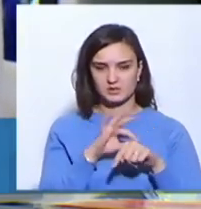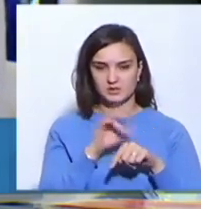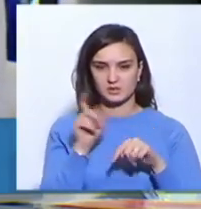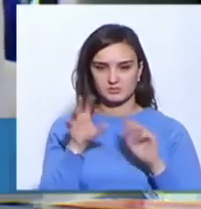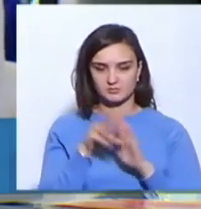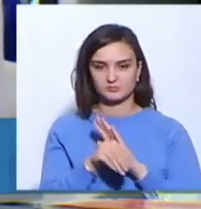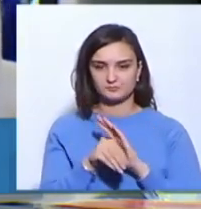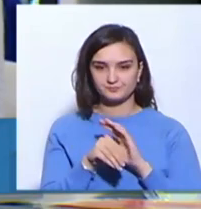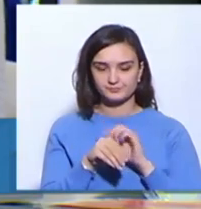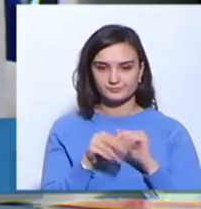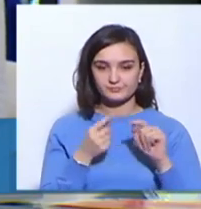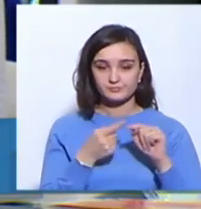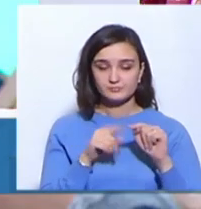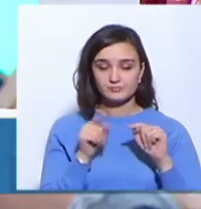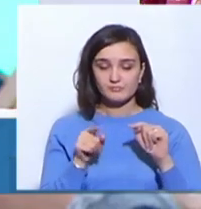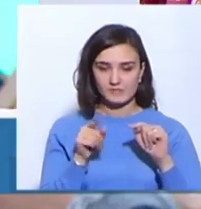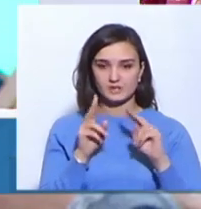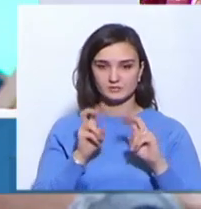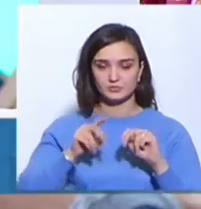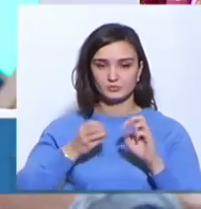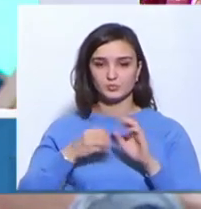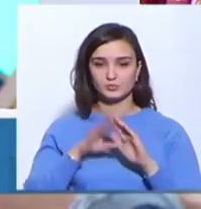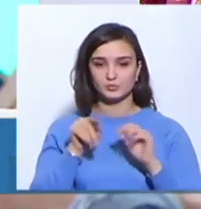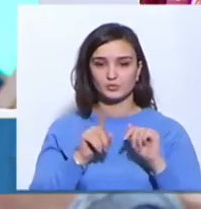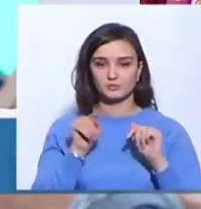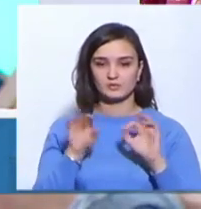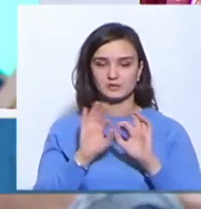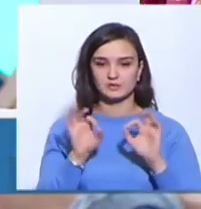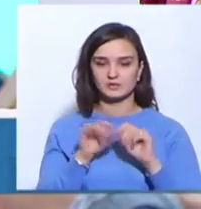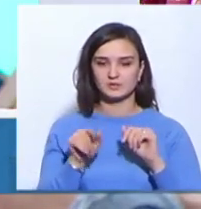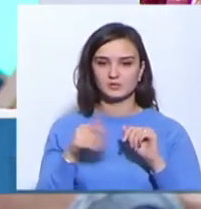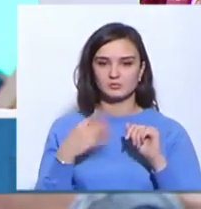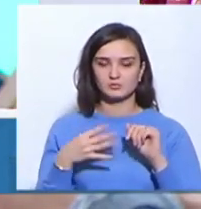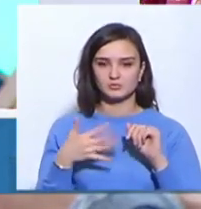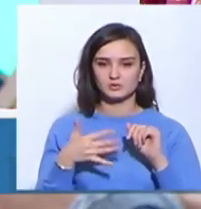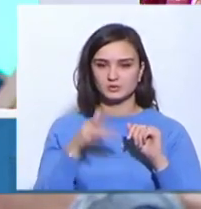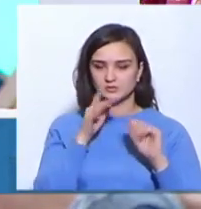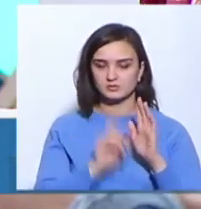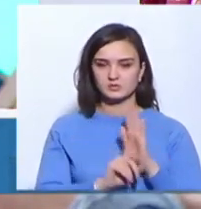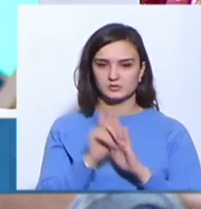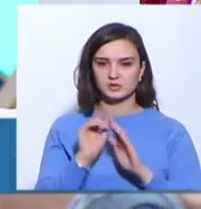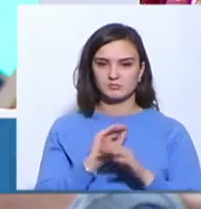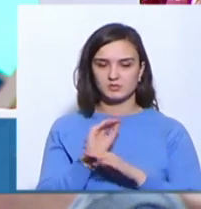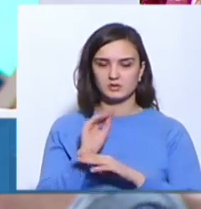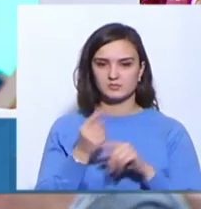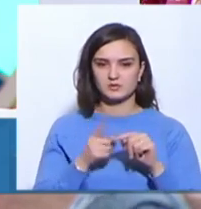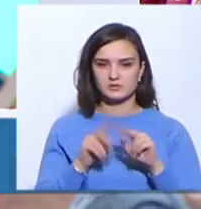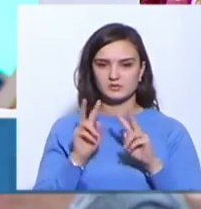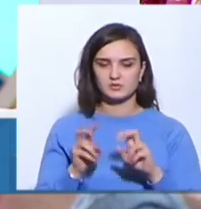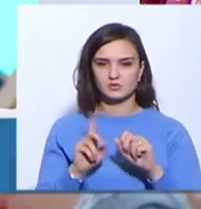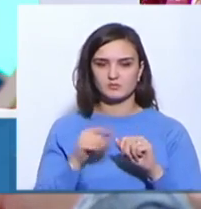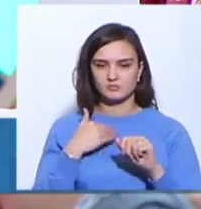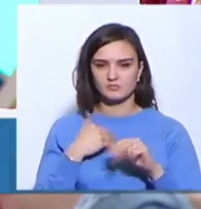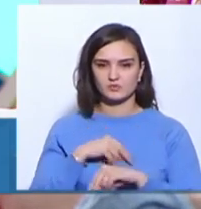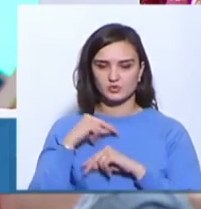პაციენტებში. ეს საგულისხმოა, მით უფრო რომ თქვენ ბრძანეთ 50 წლიდან მიმატებს, ეს იმას ნიშნავს, რომ